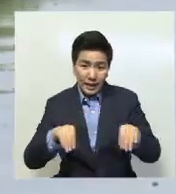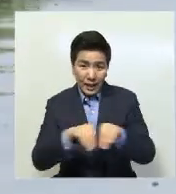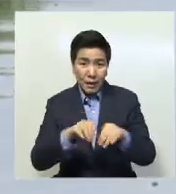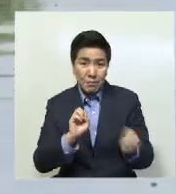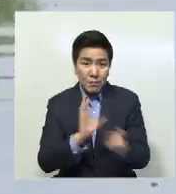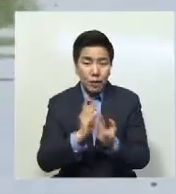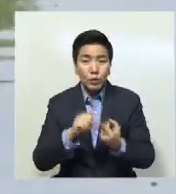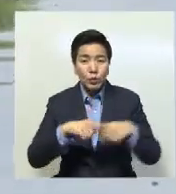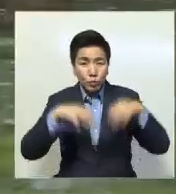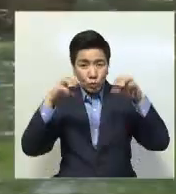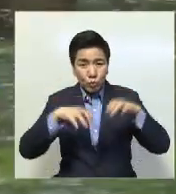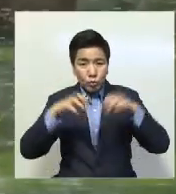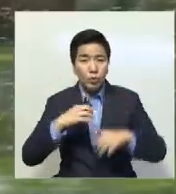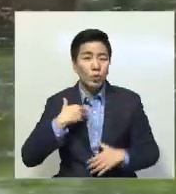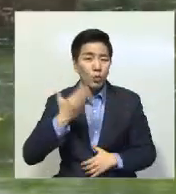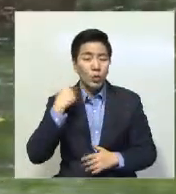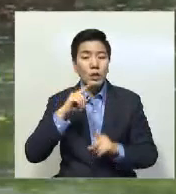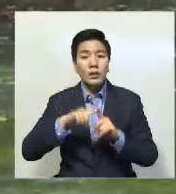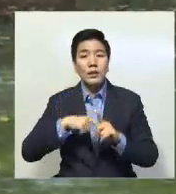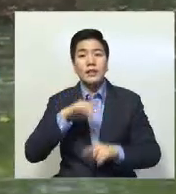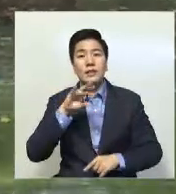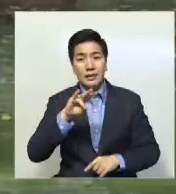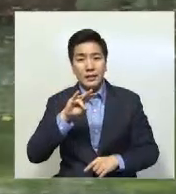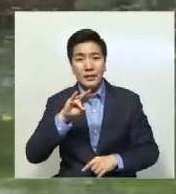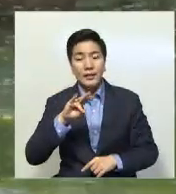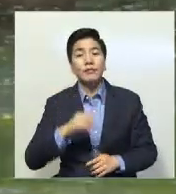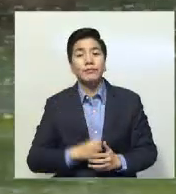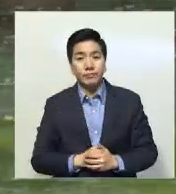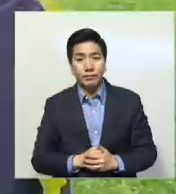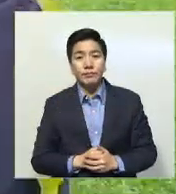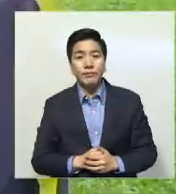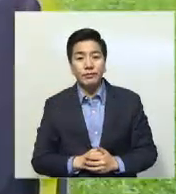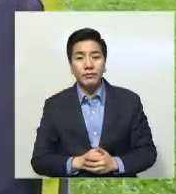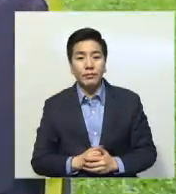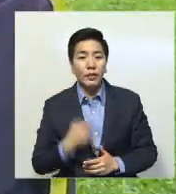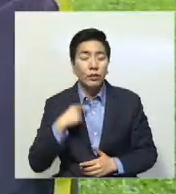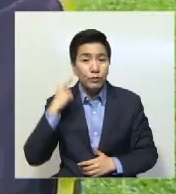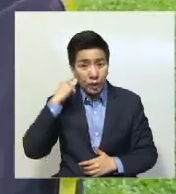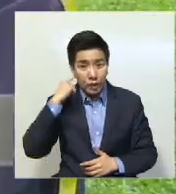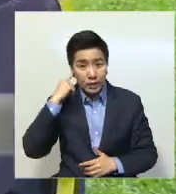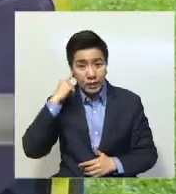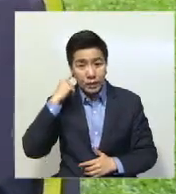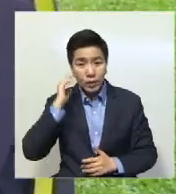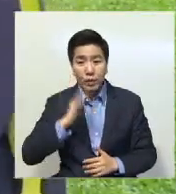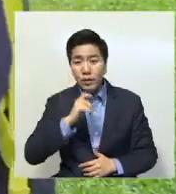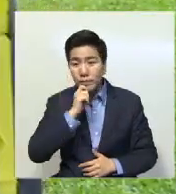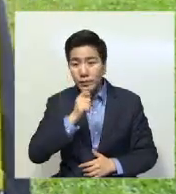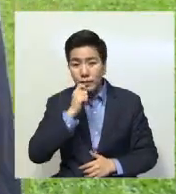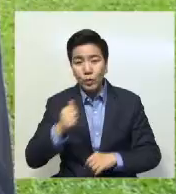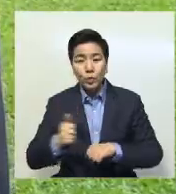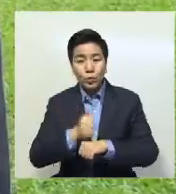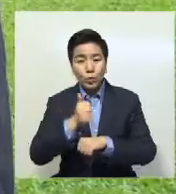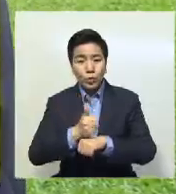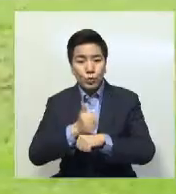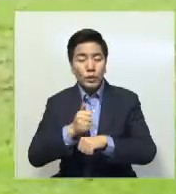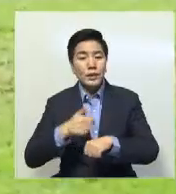ดขึ้นจากฝนที่ตกหนักมาตั้งแต่ช่วงปลายเดือนกรกฎาคมที่ผ่านมาไปฟังเสียงสัมภาษณ์จากนายมณะเพิ่มพูนหัวหน้าพื้น